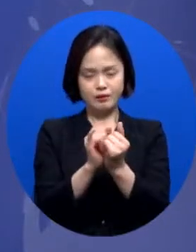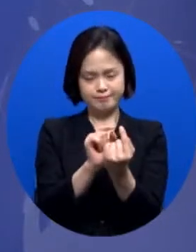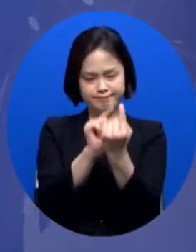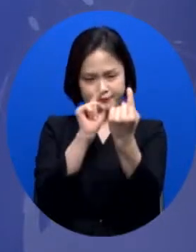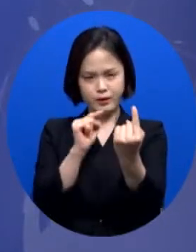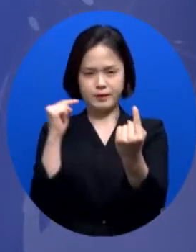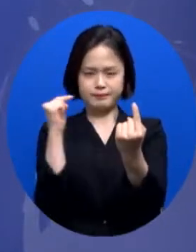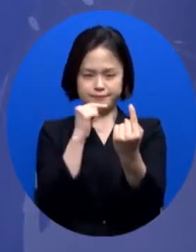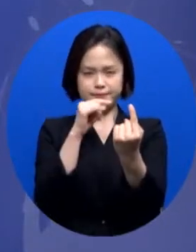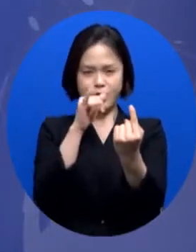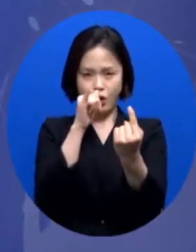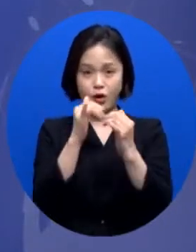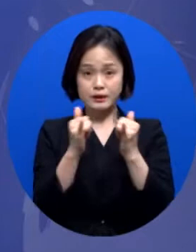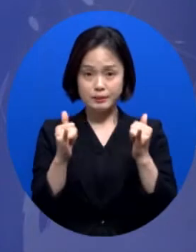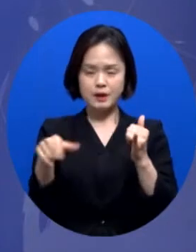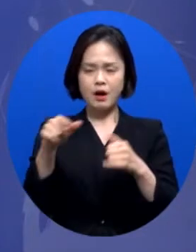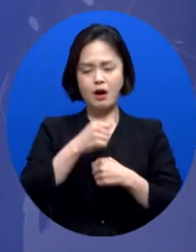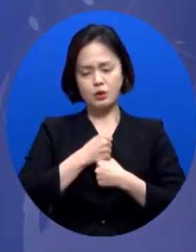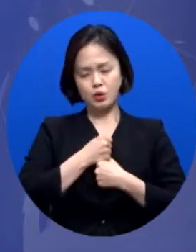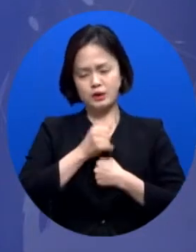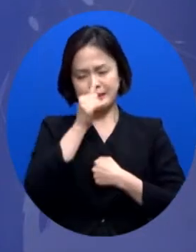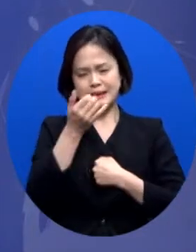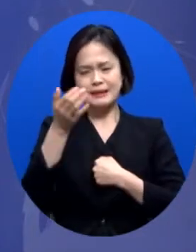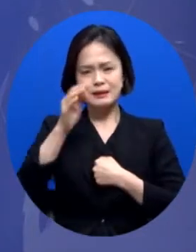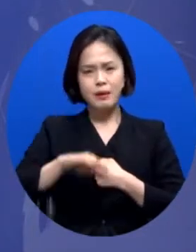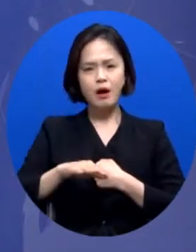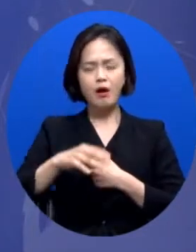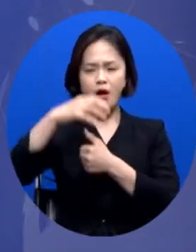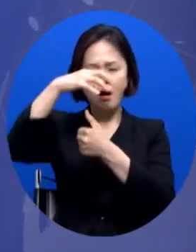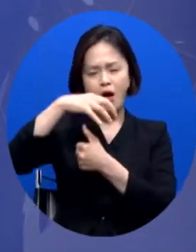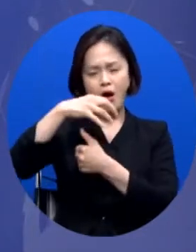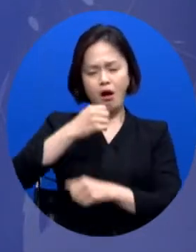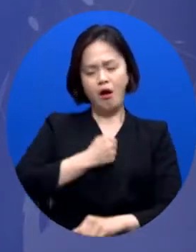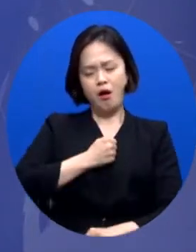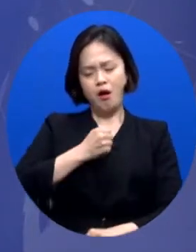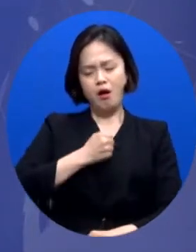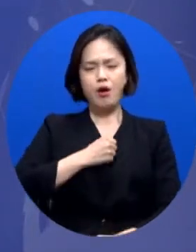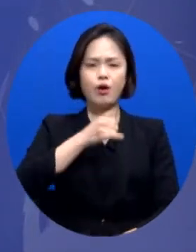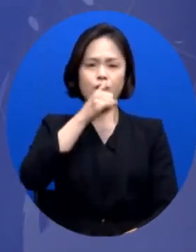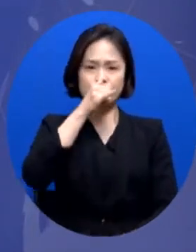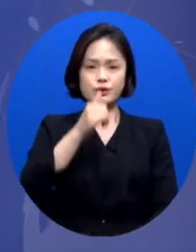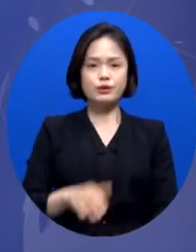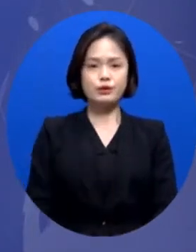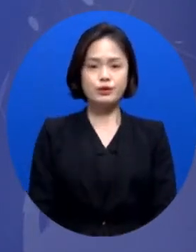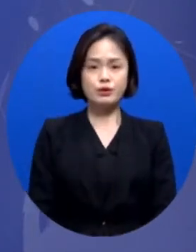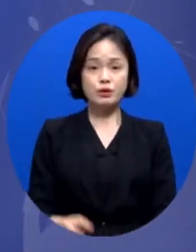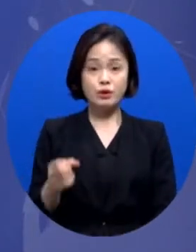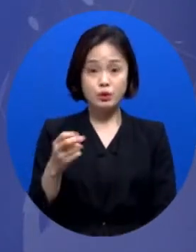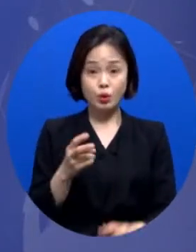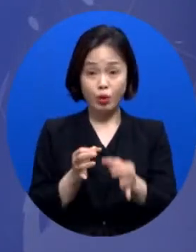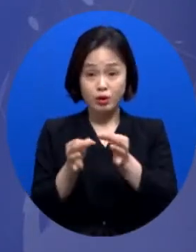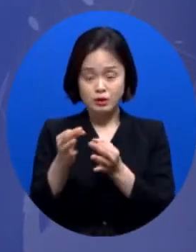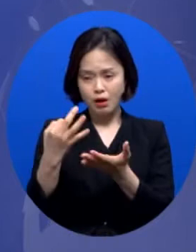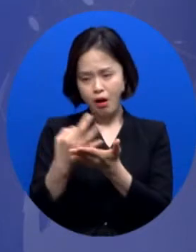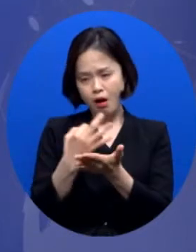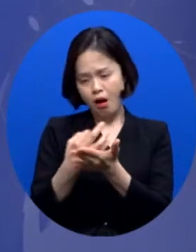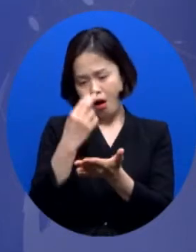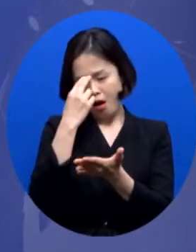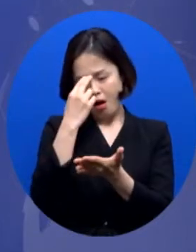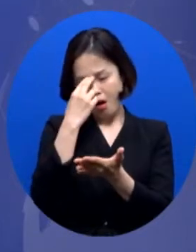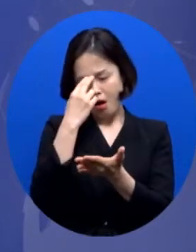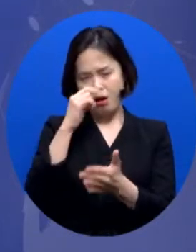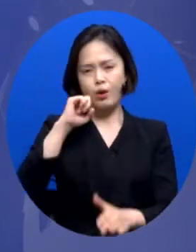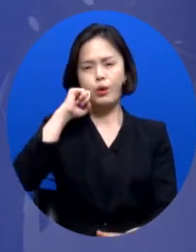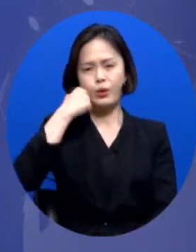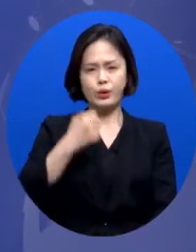조치라고 생각하면서도 또 한편으로는 피로감을 나타내는 분들이 있었죠. 예. 또 영업에 어려움을 호소하는 분들도 있어 왔는데요. 현행